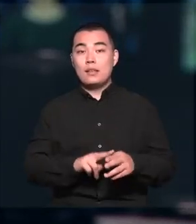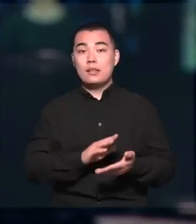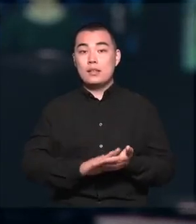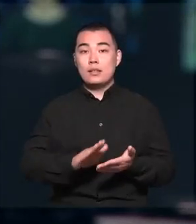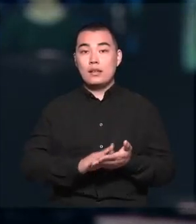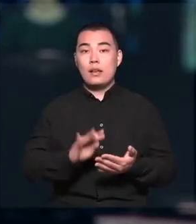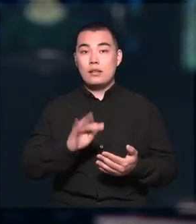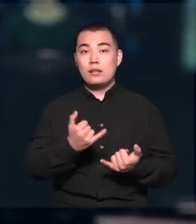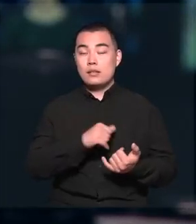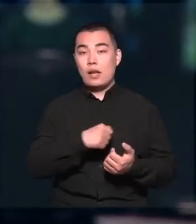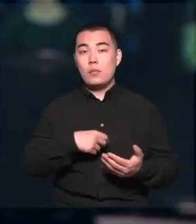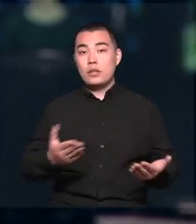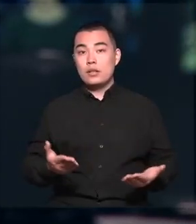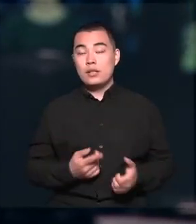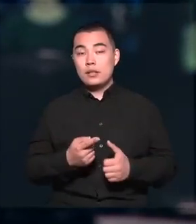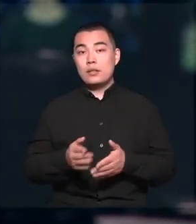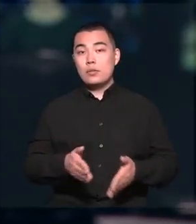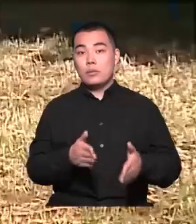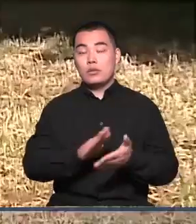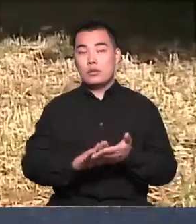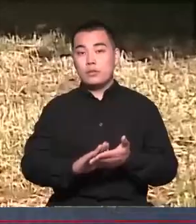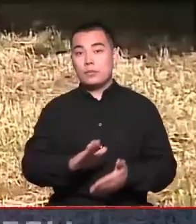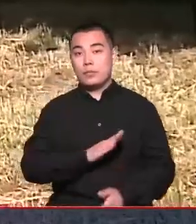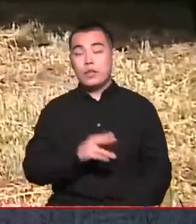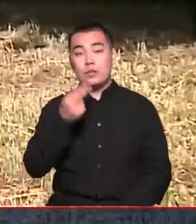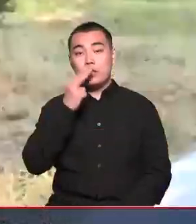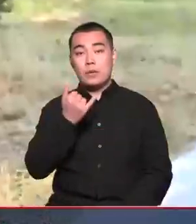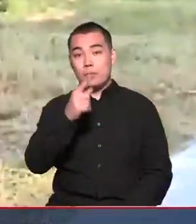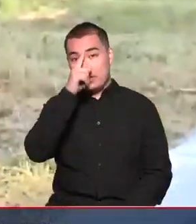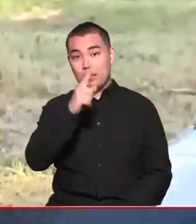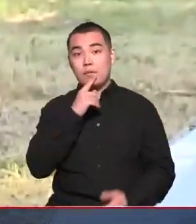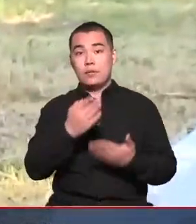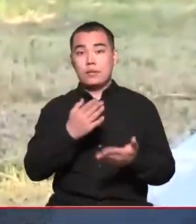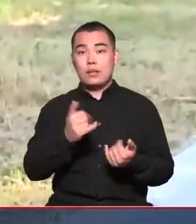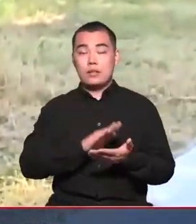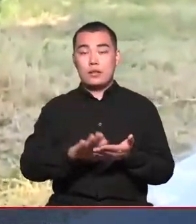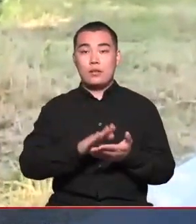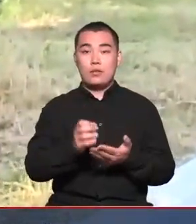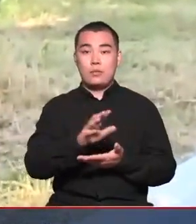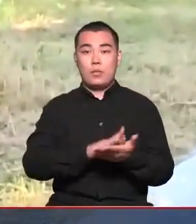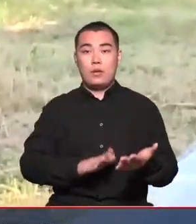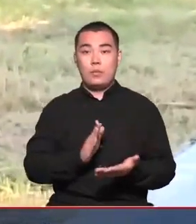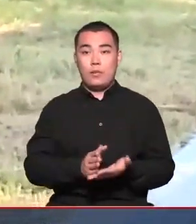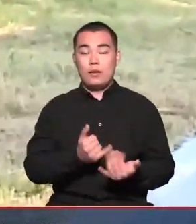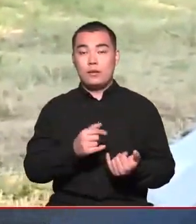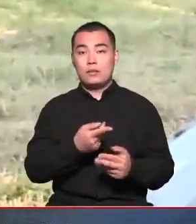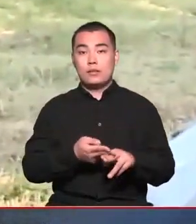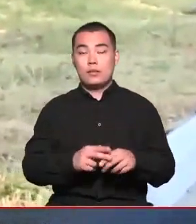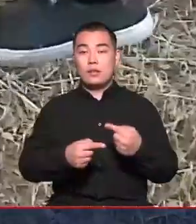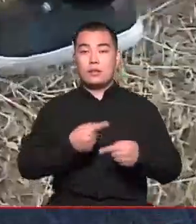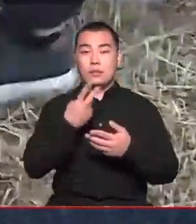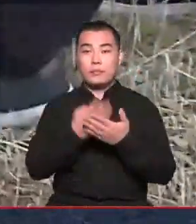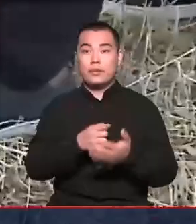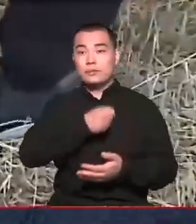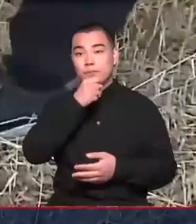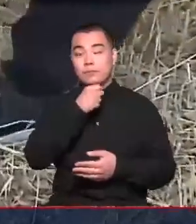тұрғындар өздері тұратын көшелерді абаттандырды. Шымкентте бір ай бұрын басталған тазалық әлі жалғасып жатыр. Өнегел ұрпақ апталығына үлкендер